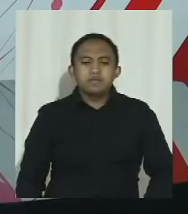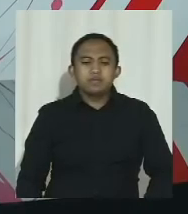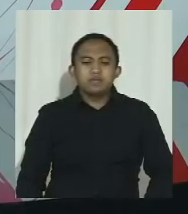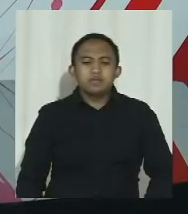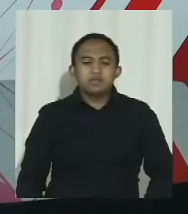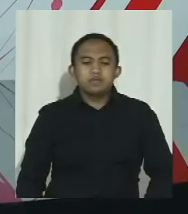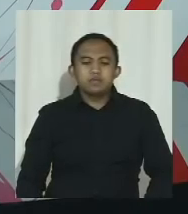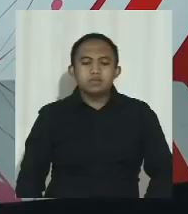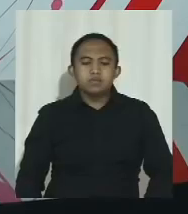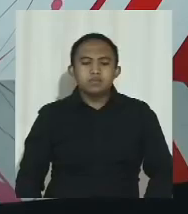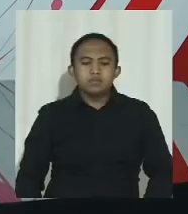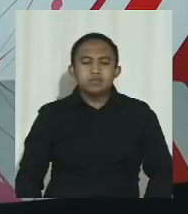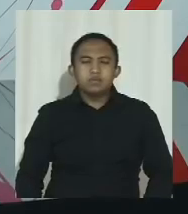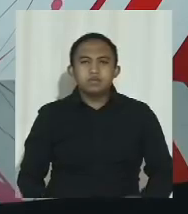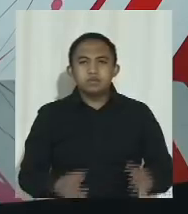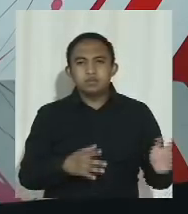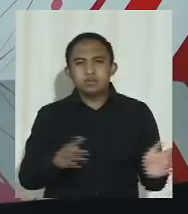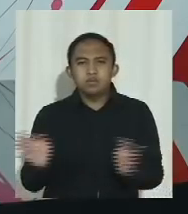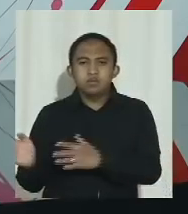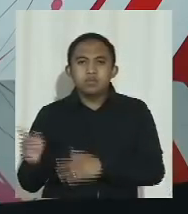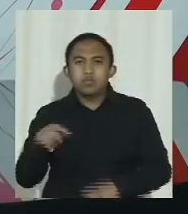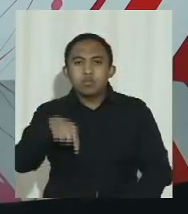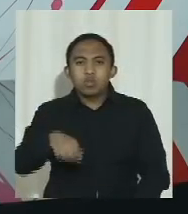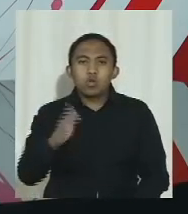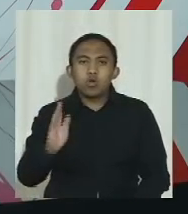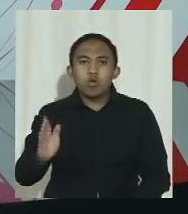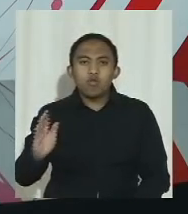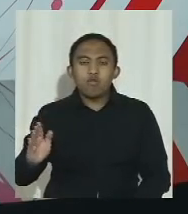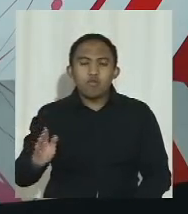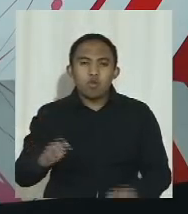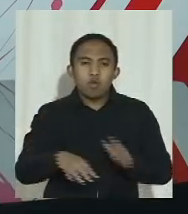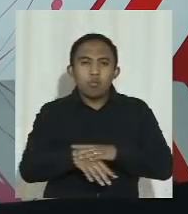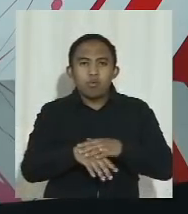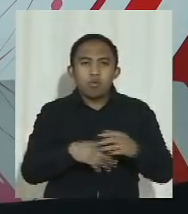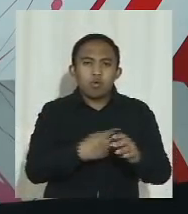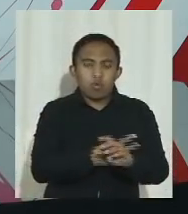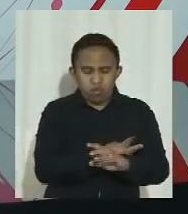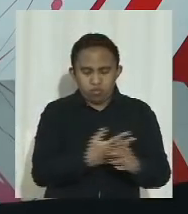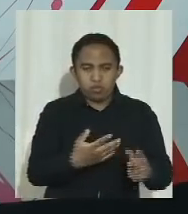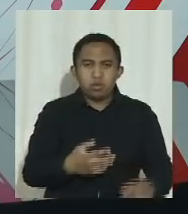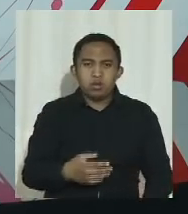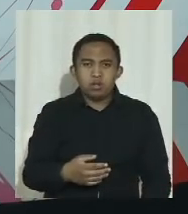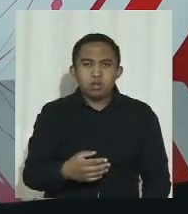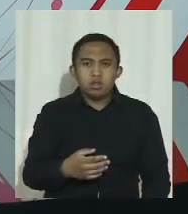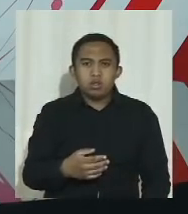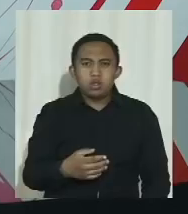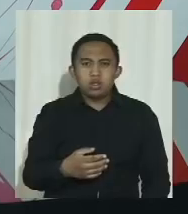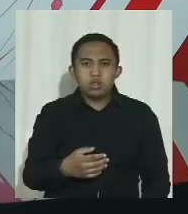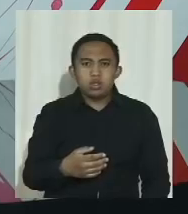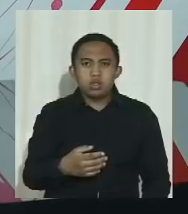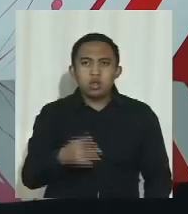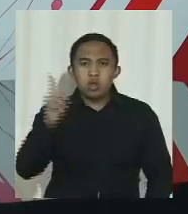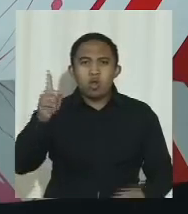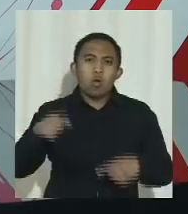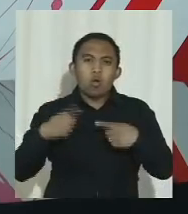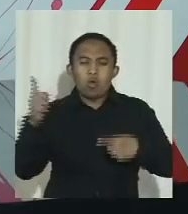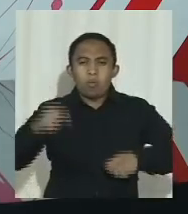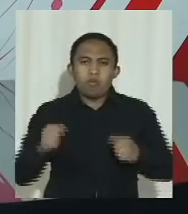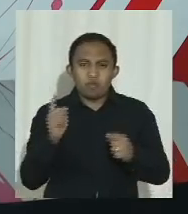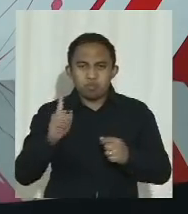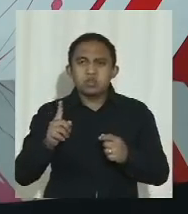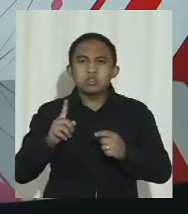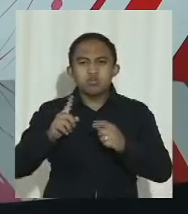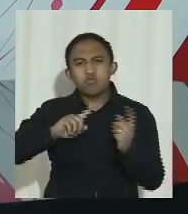Ny vaovao manodidina ny COVID-19 manoloana ny cas importé COVID-19 izay tafiditra amin'ny orinasa Ambatovia ao Toamasina dia